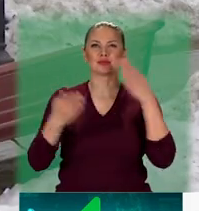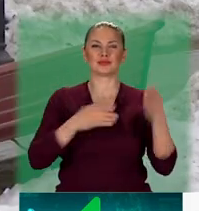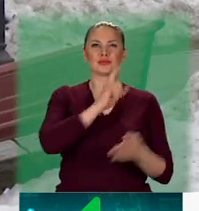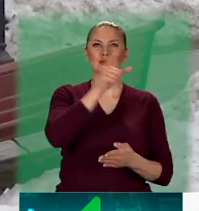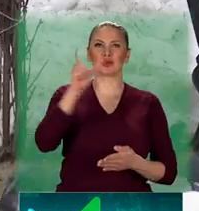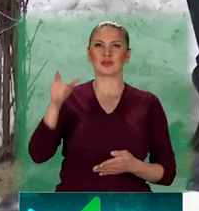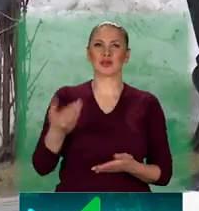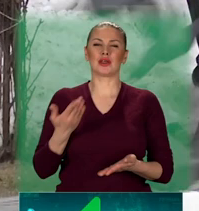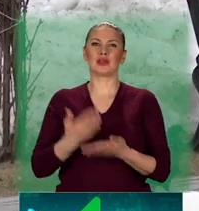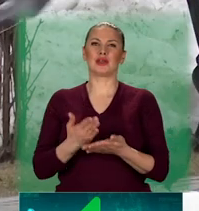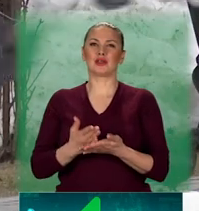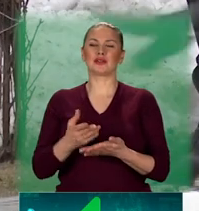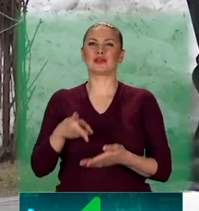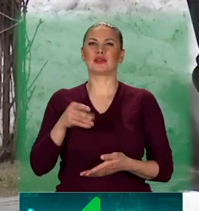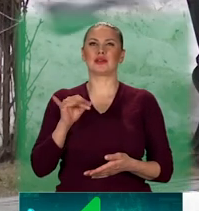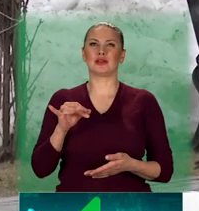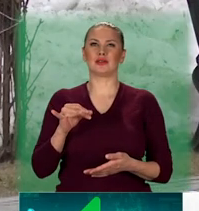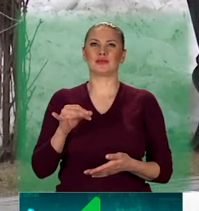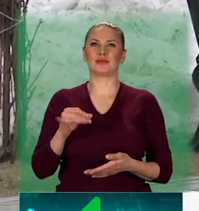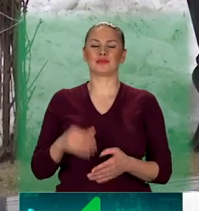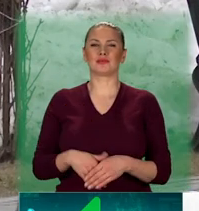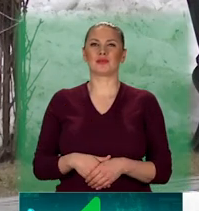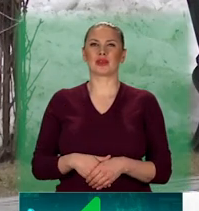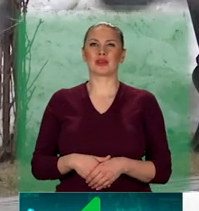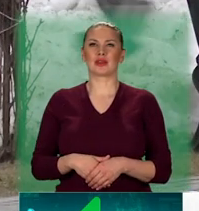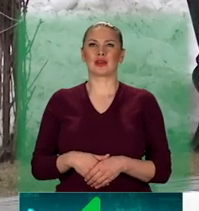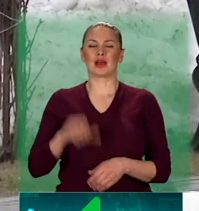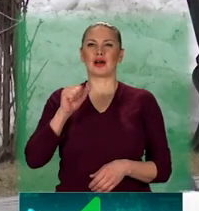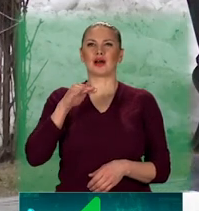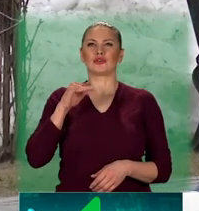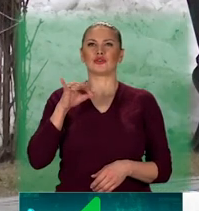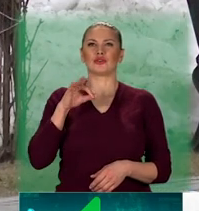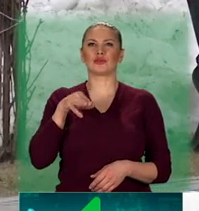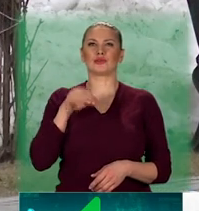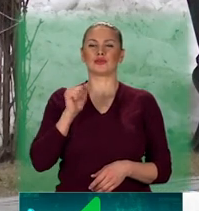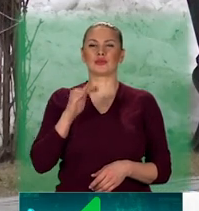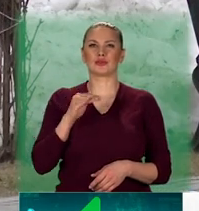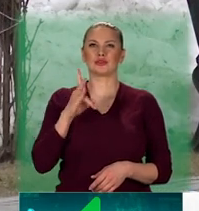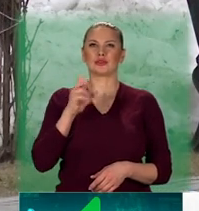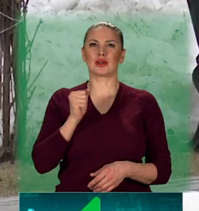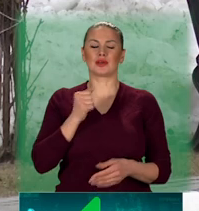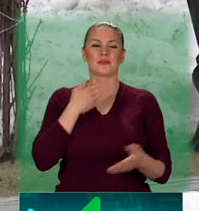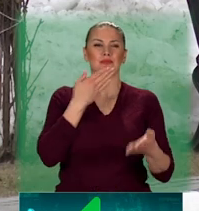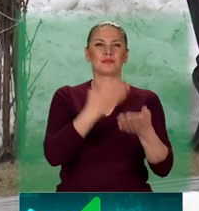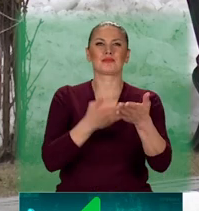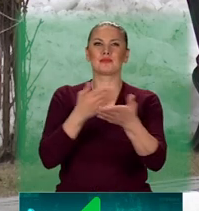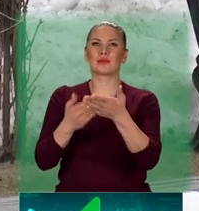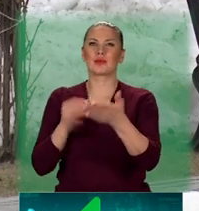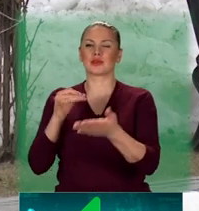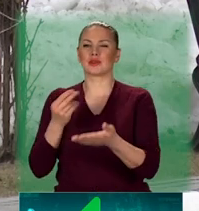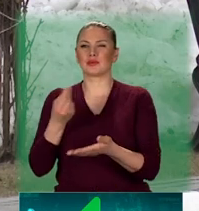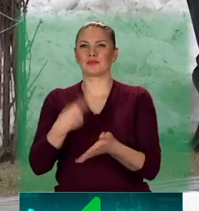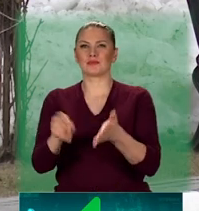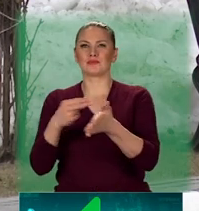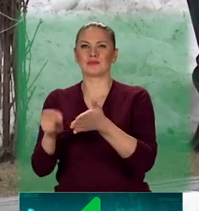познания островитян. Вы, кстати, из гречки какие блюда умеете готовить? Я?